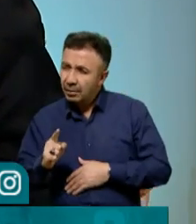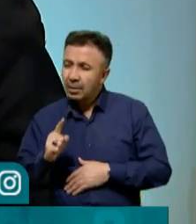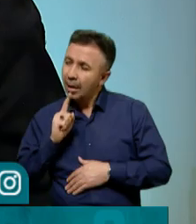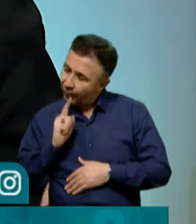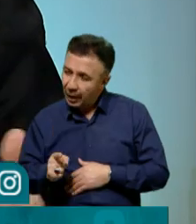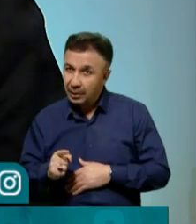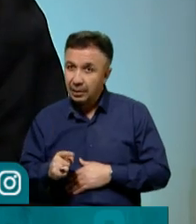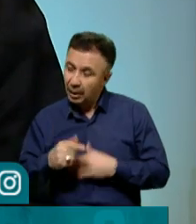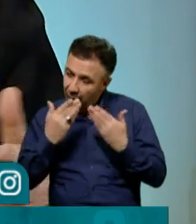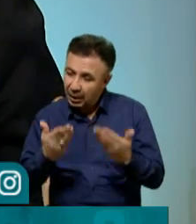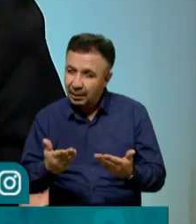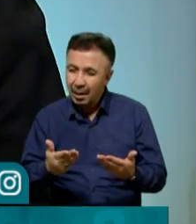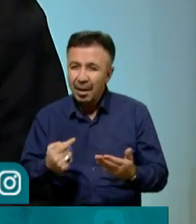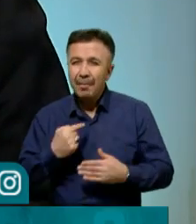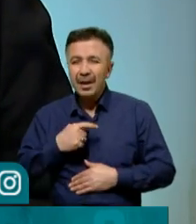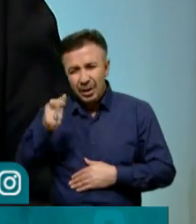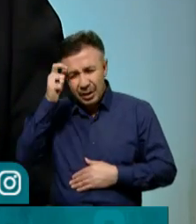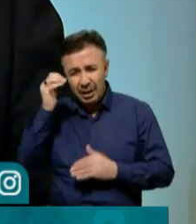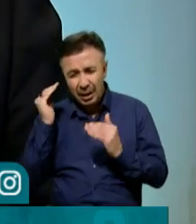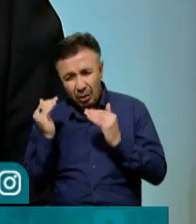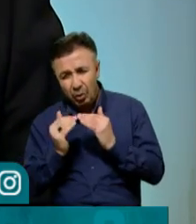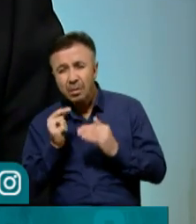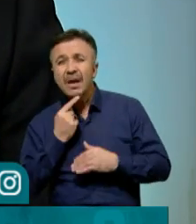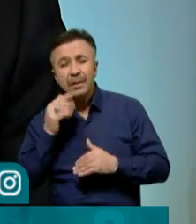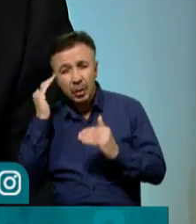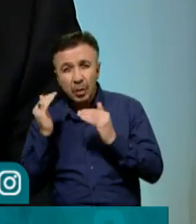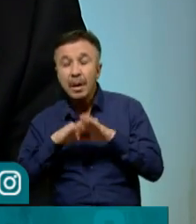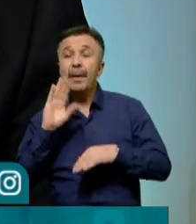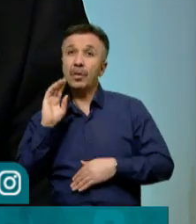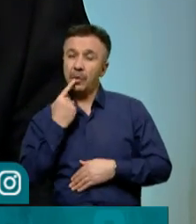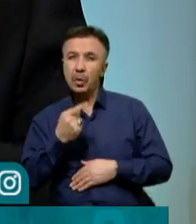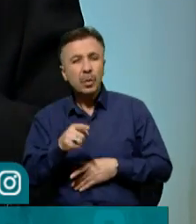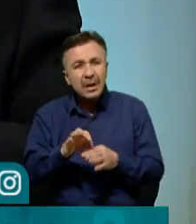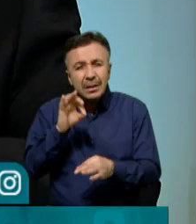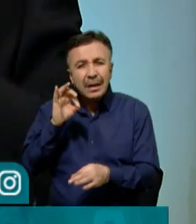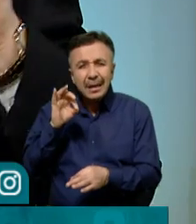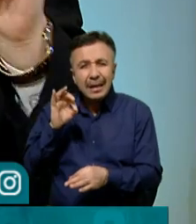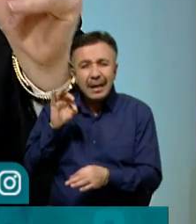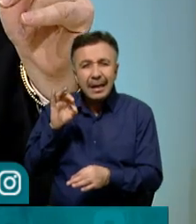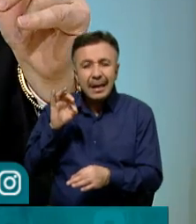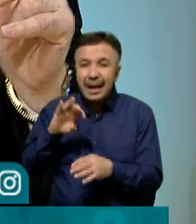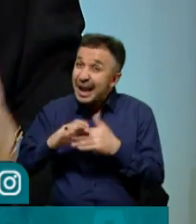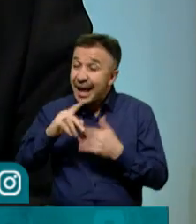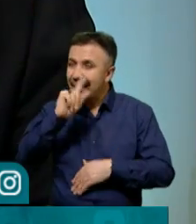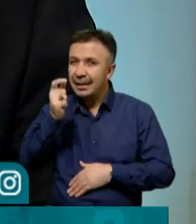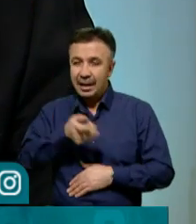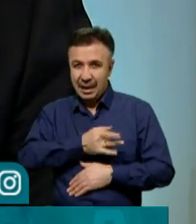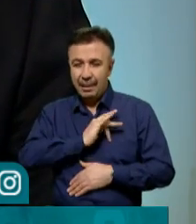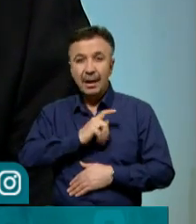beni affetsin, nefsime uyuyorum, şeytana uyuyorum, yapamıyorum diyor. O zaman bu insanın adı nedir? İmanıyla mümindir,